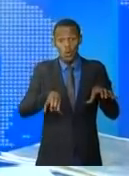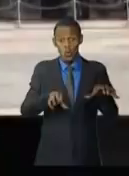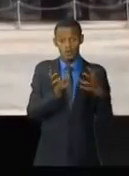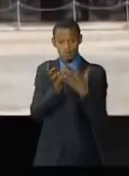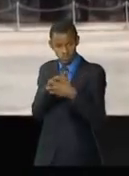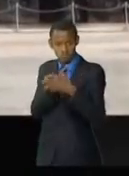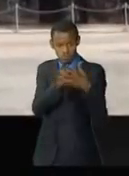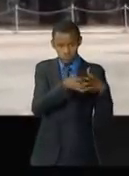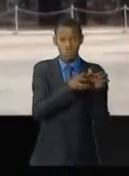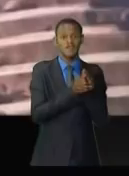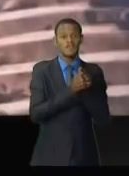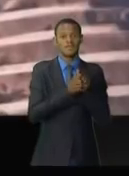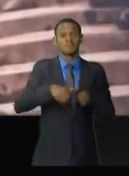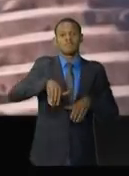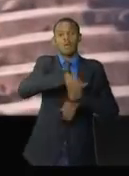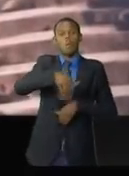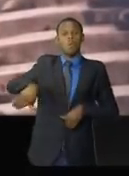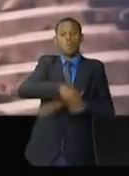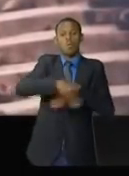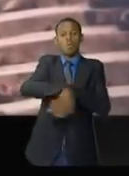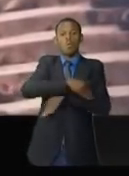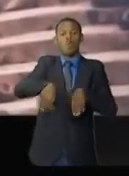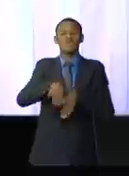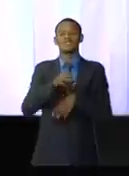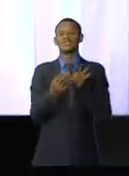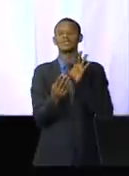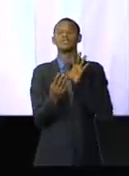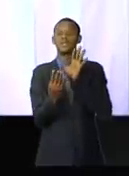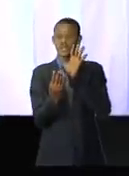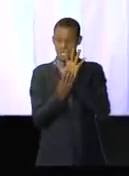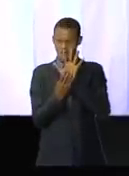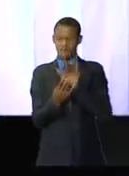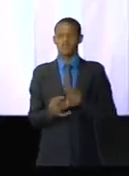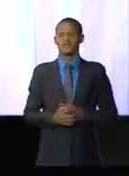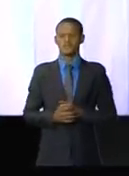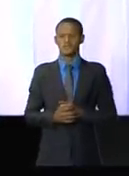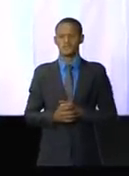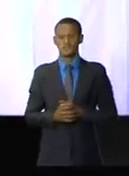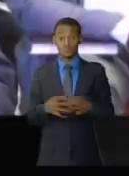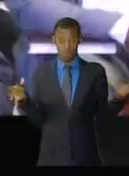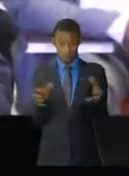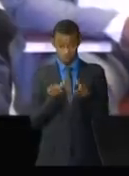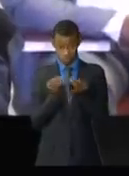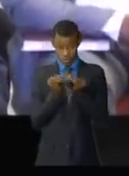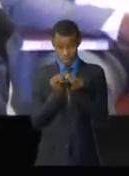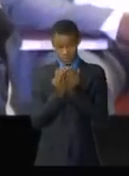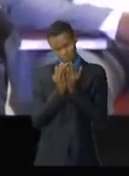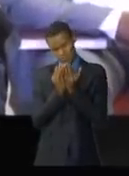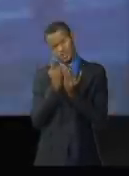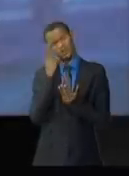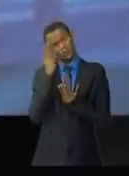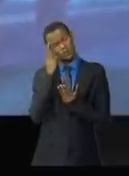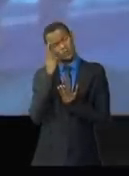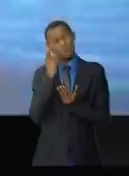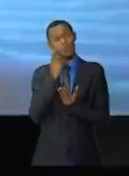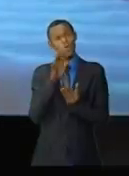parle. Le rêve d'hier devient une réalité. Les études de faisabilité pour la construction et l'exploitation du réseau ferroviaire.